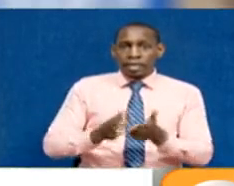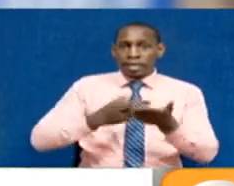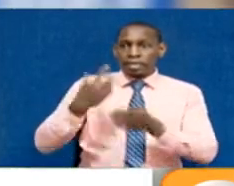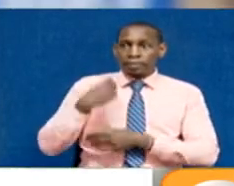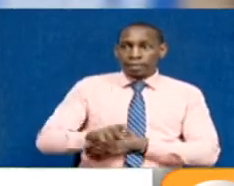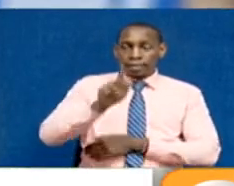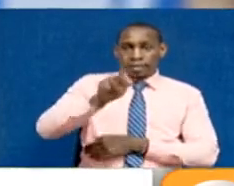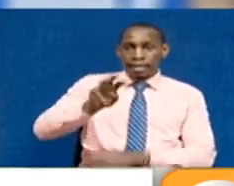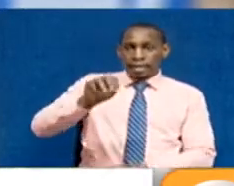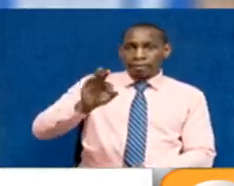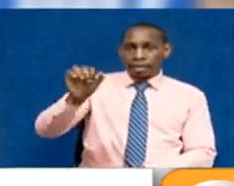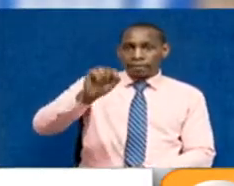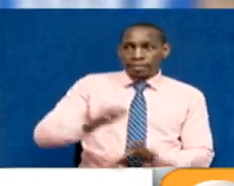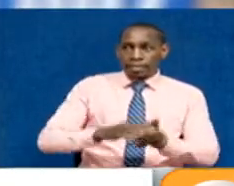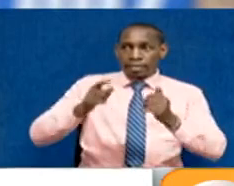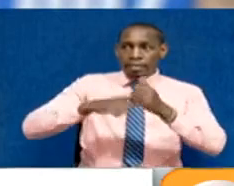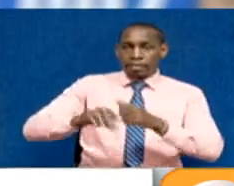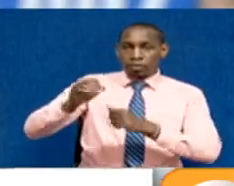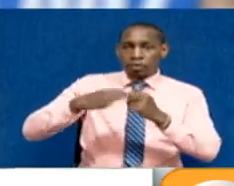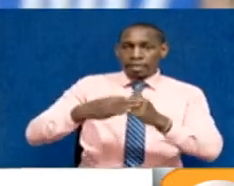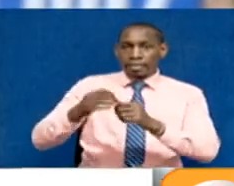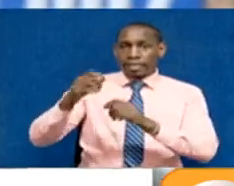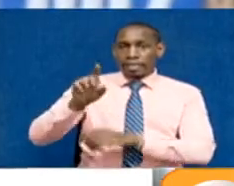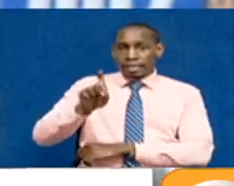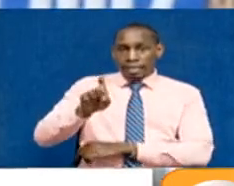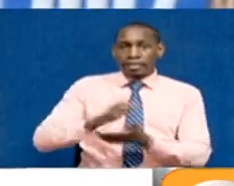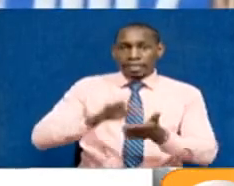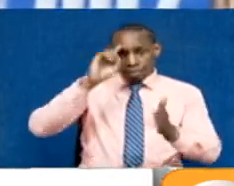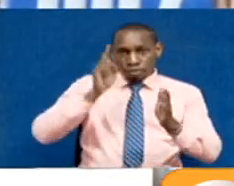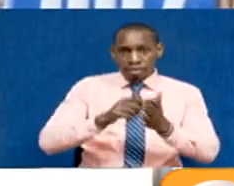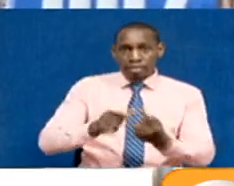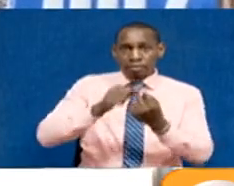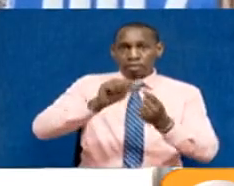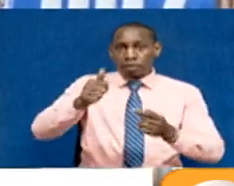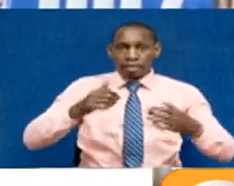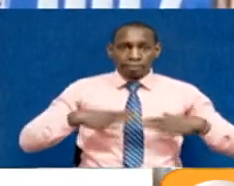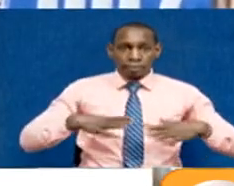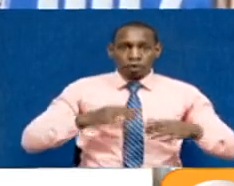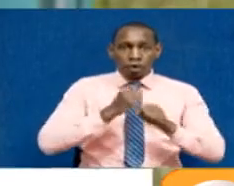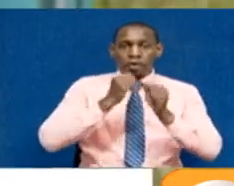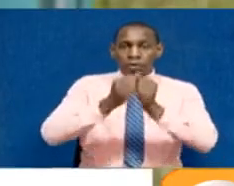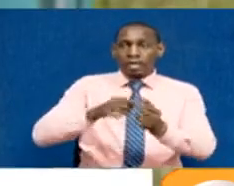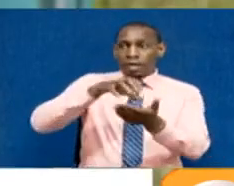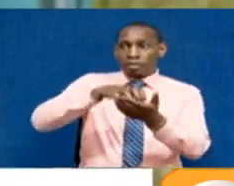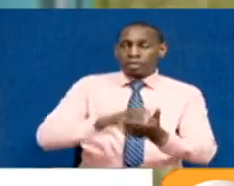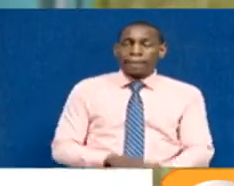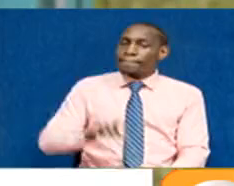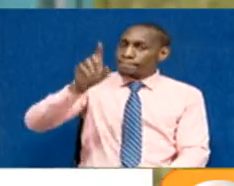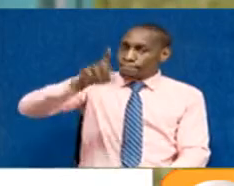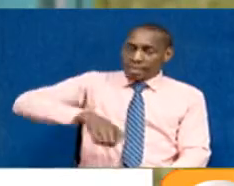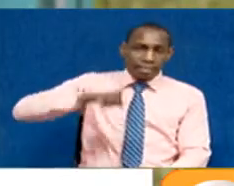ya usajili KMFS 608X. Hilo likimtambulisha haswa kwa wenzake walionao kwenye kituo.